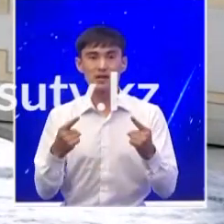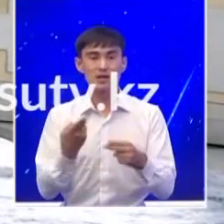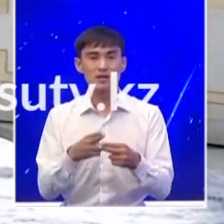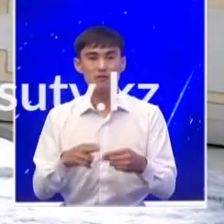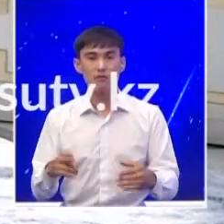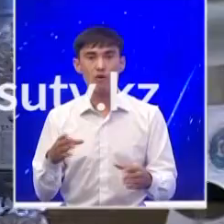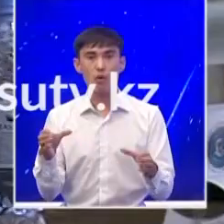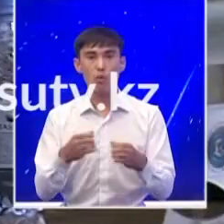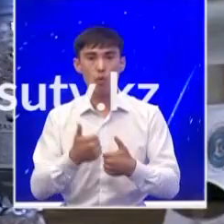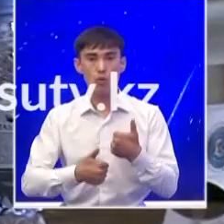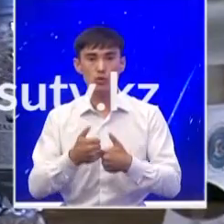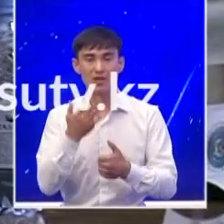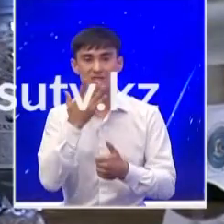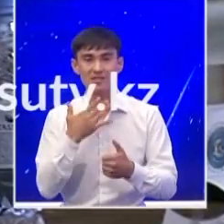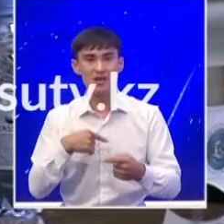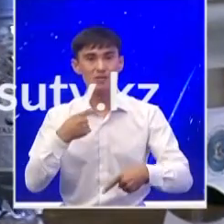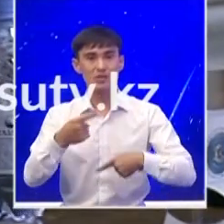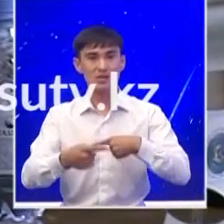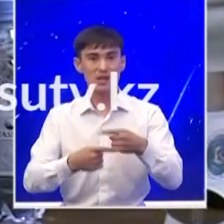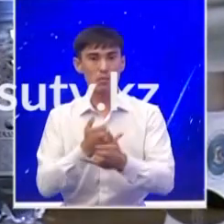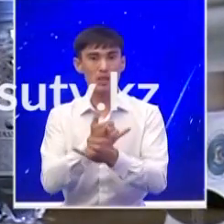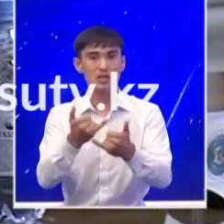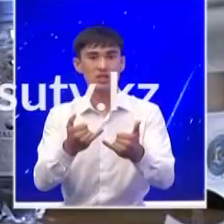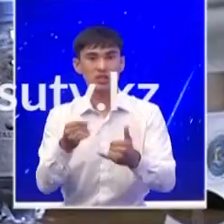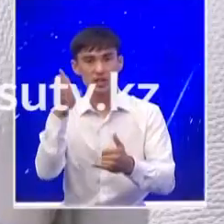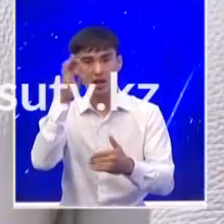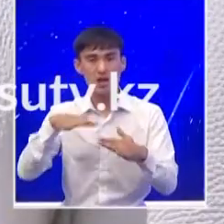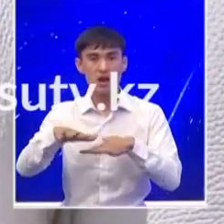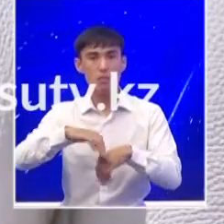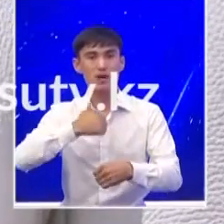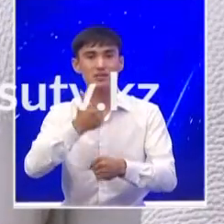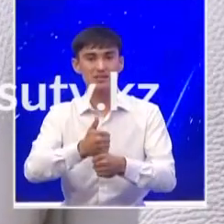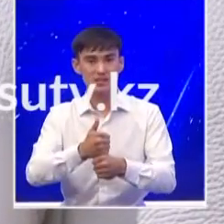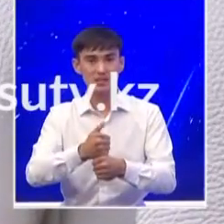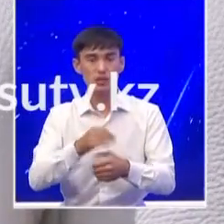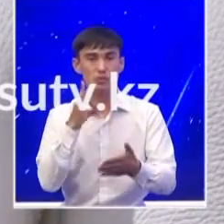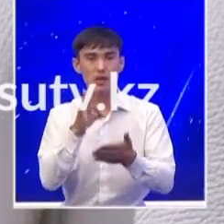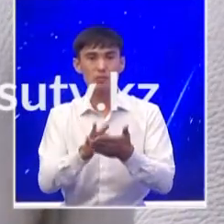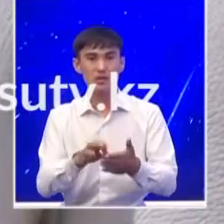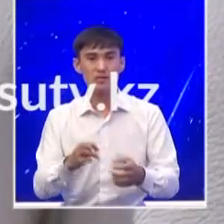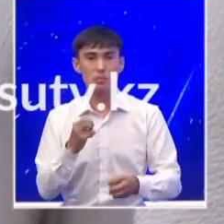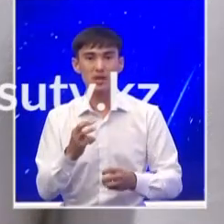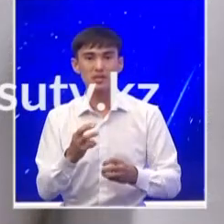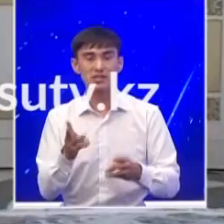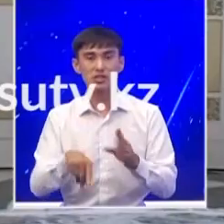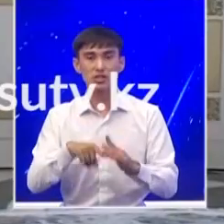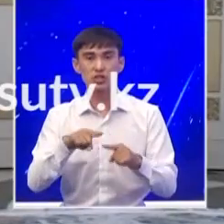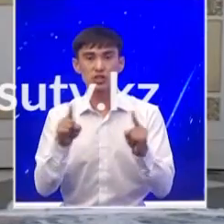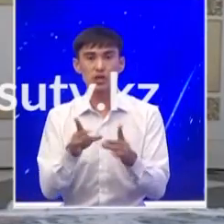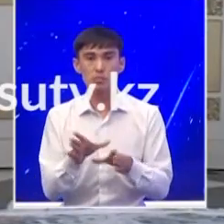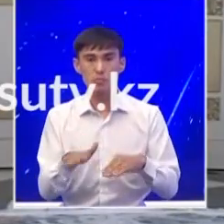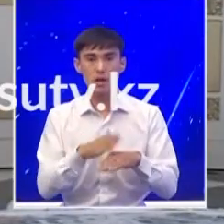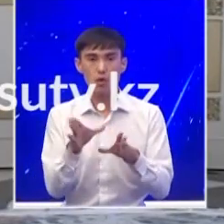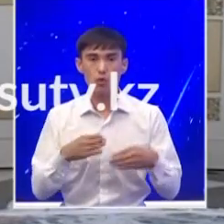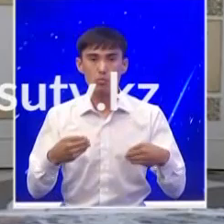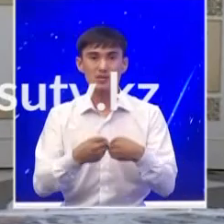конкурса, ставшего уже национальным достоянием, принадлежит Елбасы. Стоит отметить, престижное первенство «Мерили от Басе»